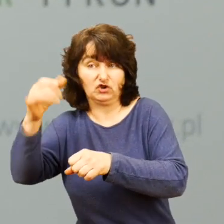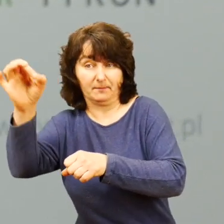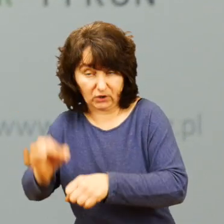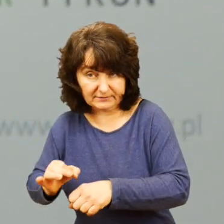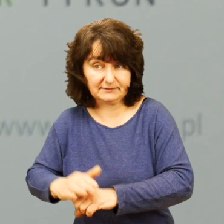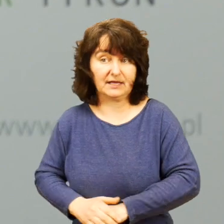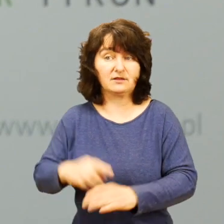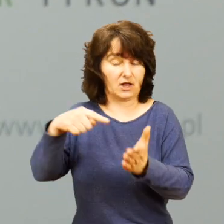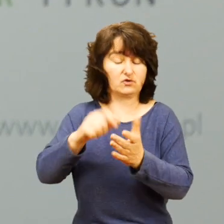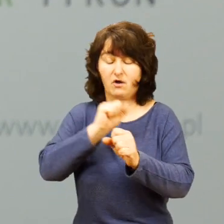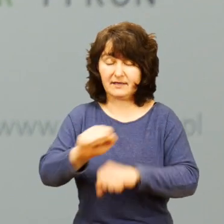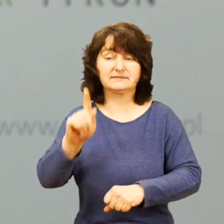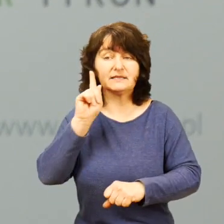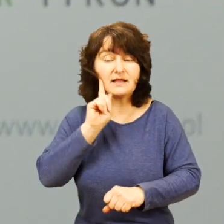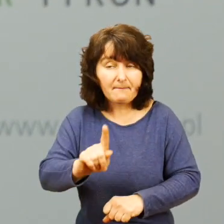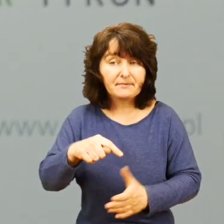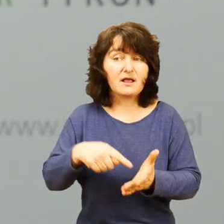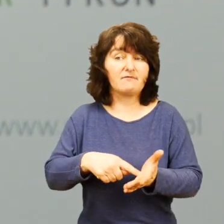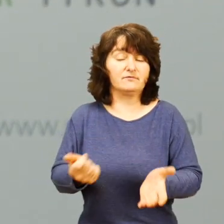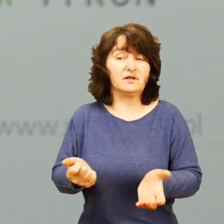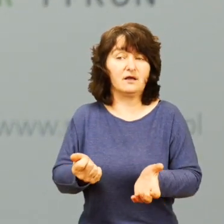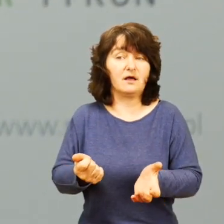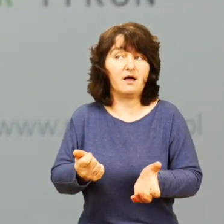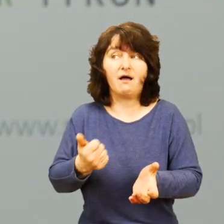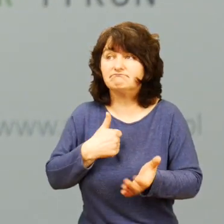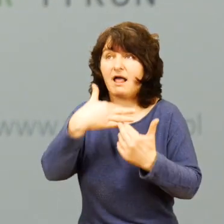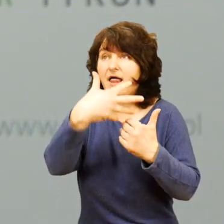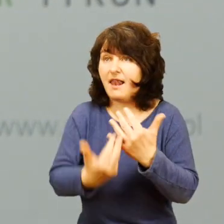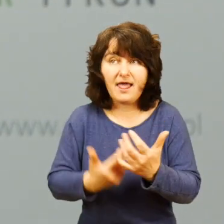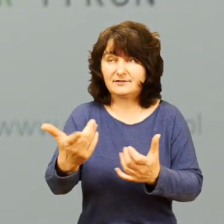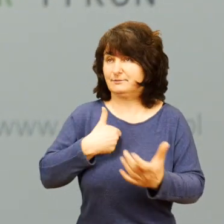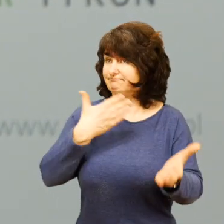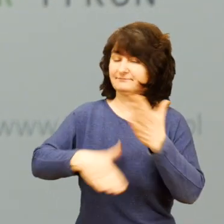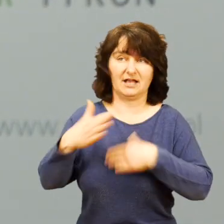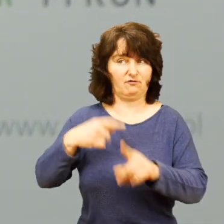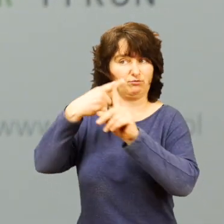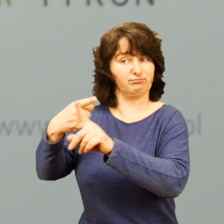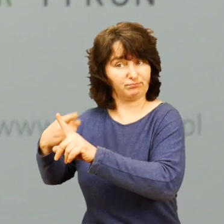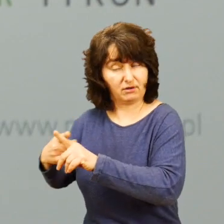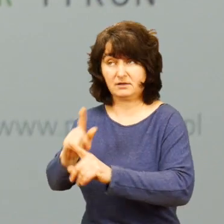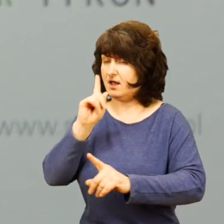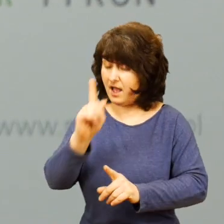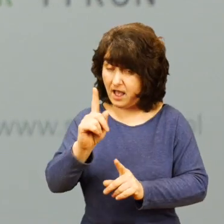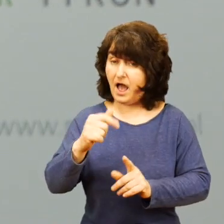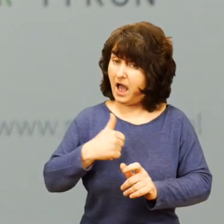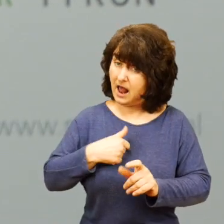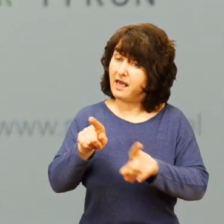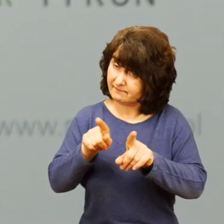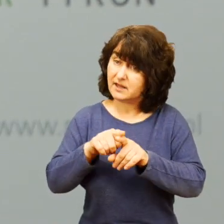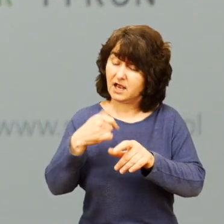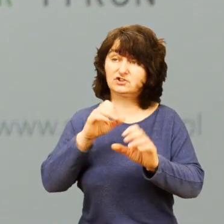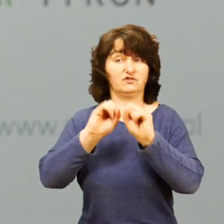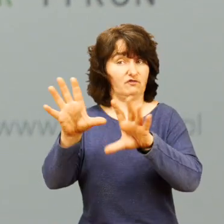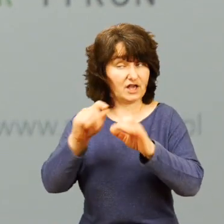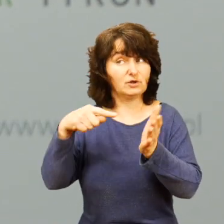28,2%. To są naprawdę dane, które mogą budzić satysfakcję, ale nie ma co ukrywać, że to